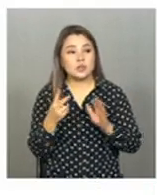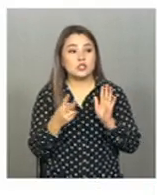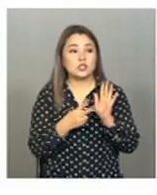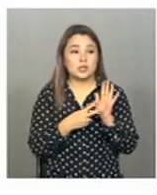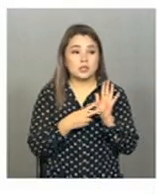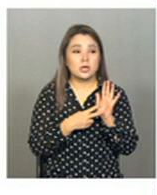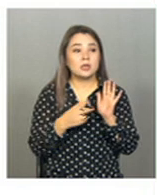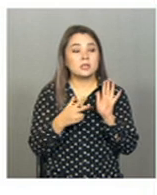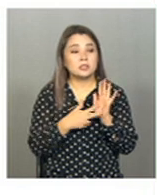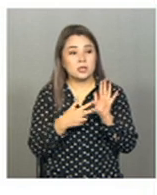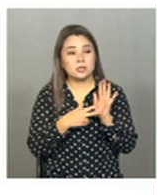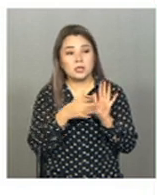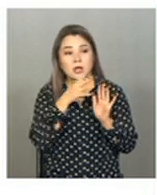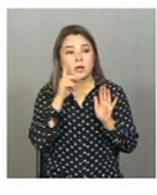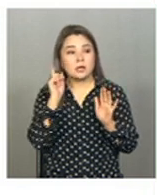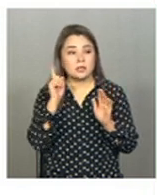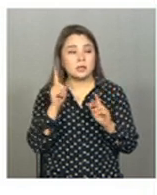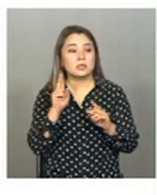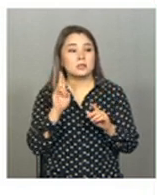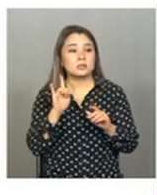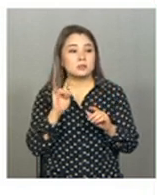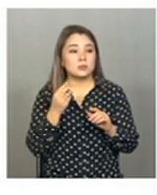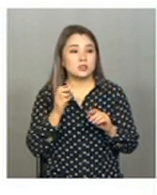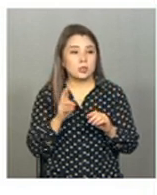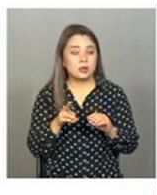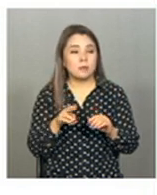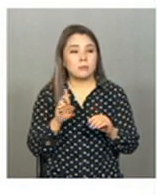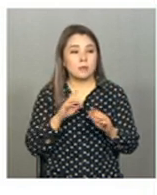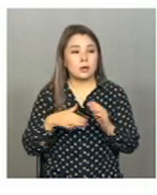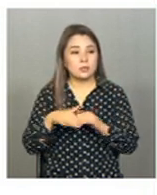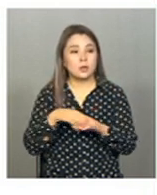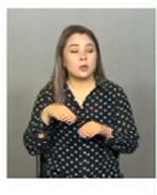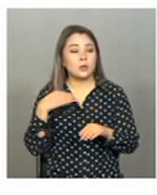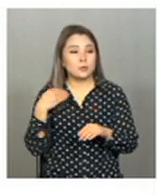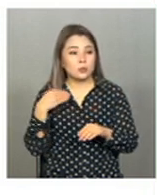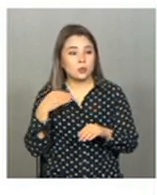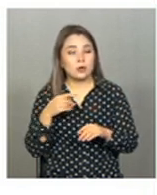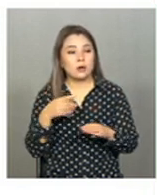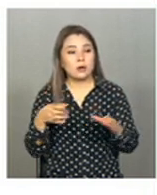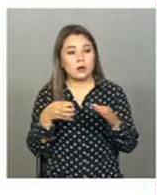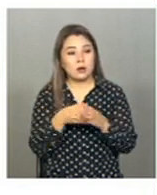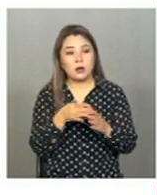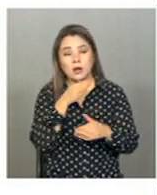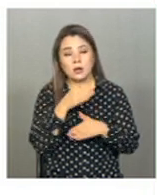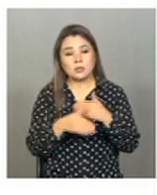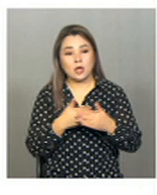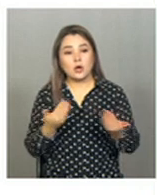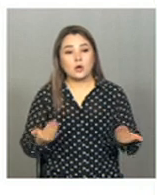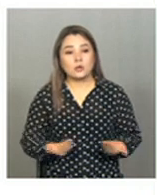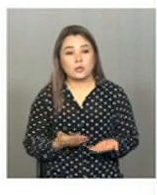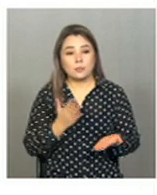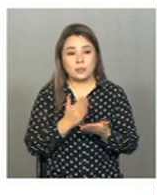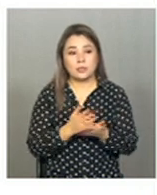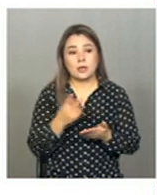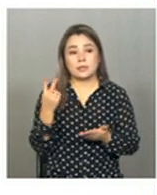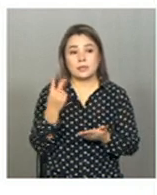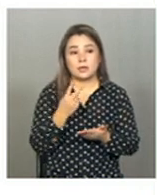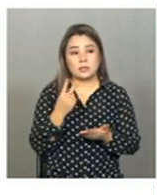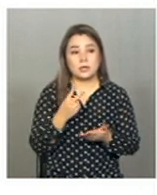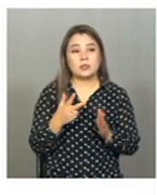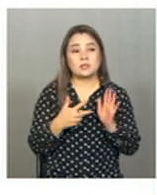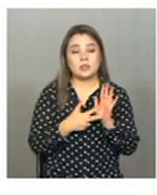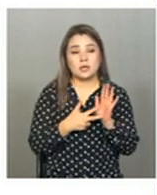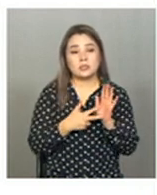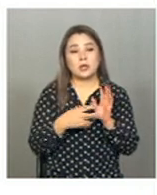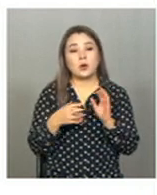7-8 ғасырларда Қыпшақ батыс түрік қағанаты құрамындағы кезеңде өмір сүрді. Екінші, сегізінші,